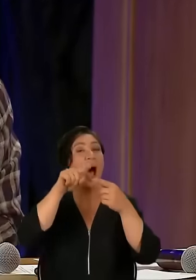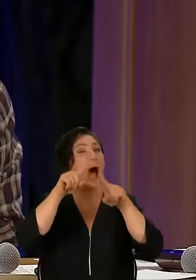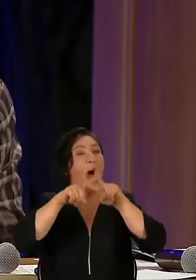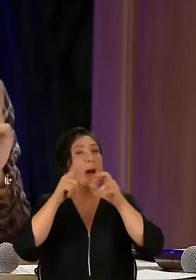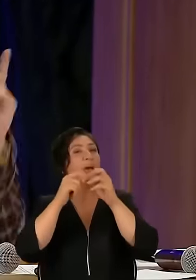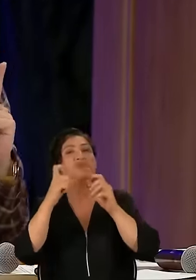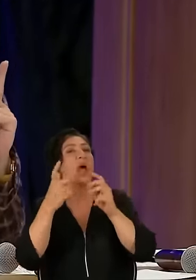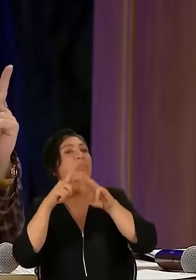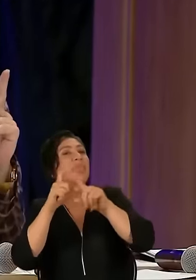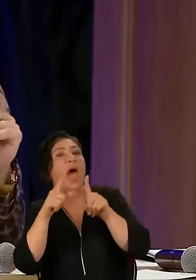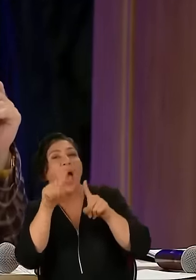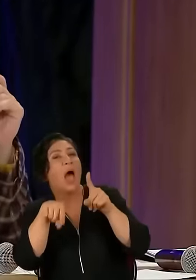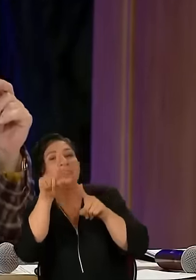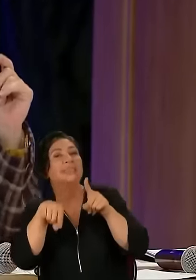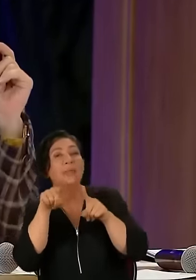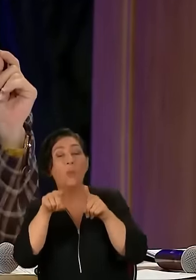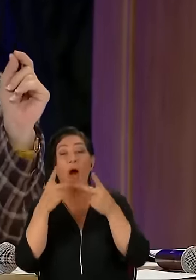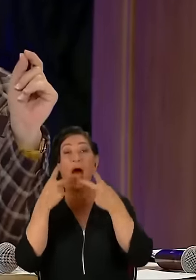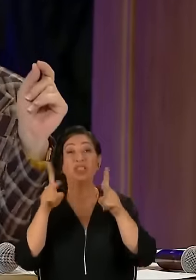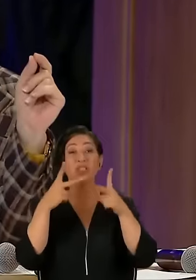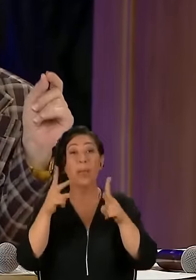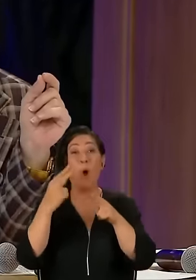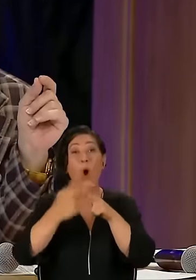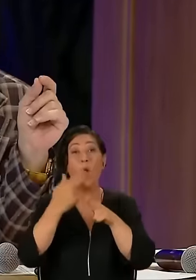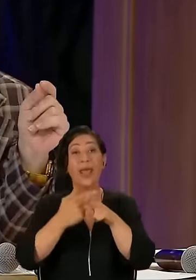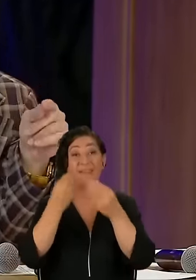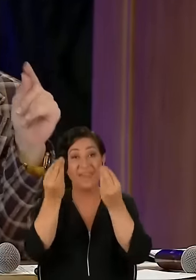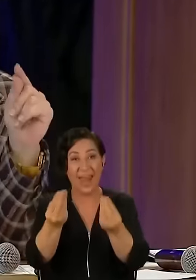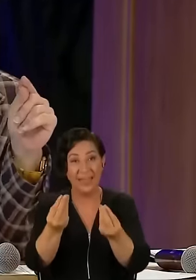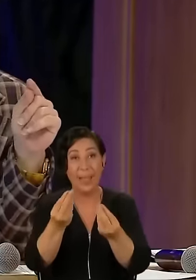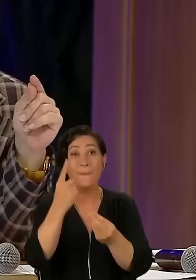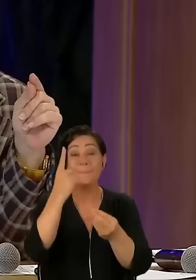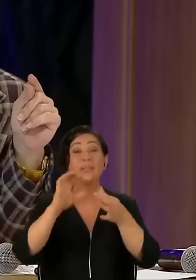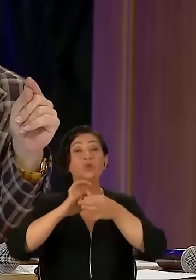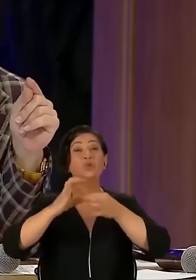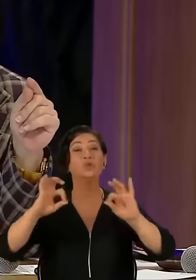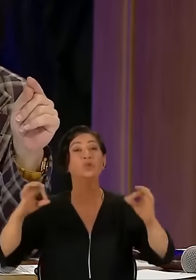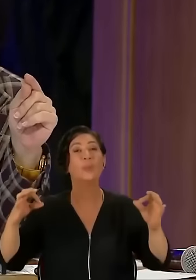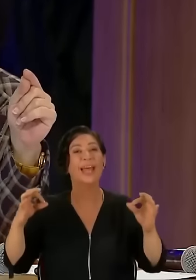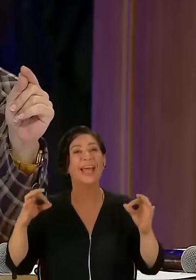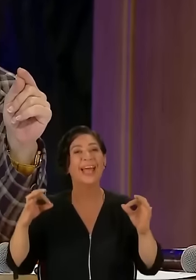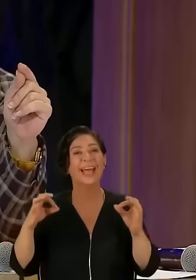Aşağıdakilerden hangisinde bu açıklamayı örnekleyen bir